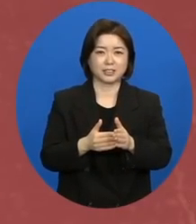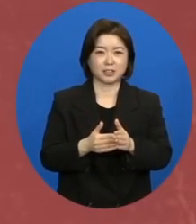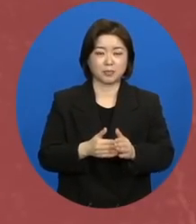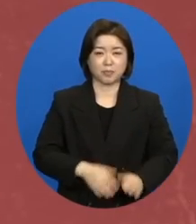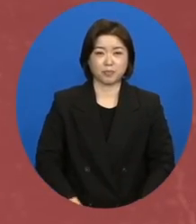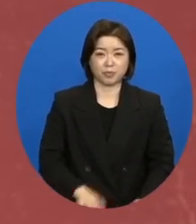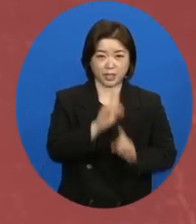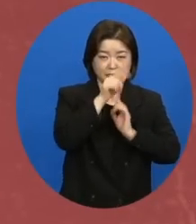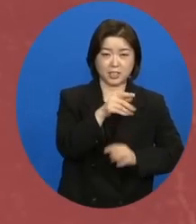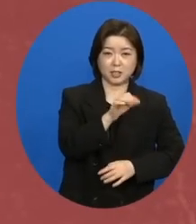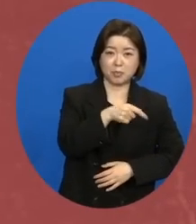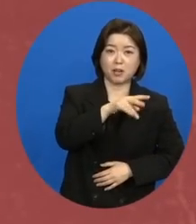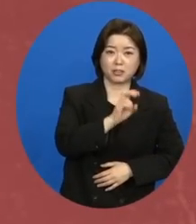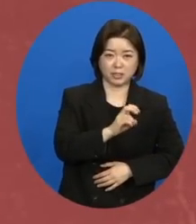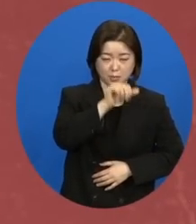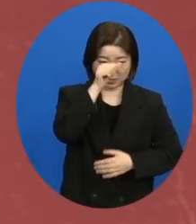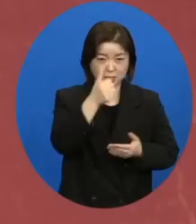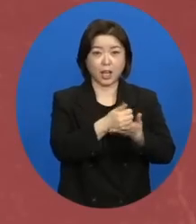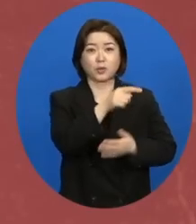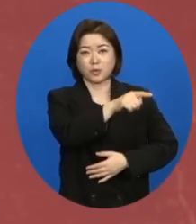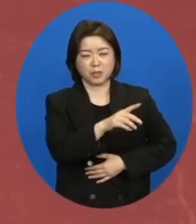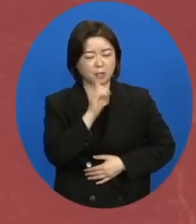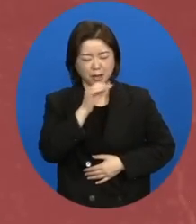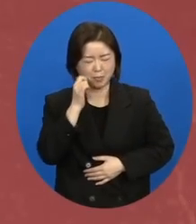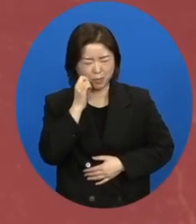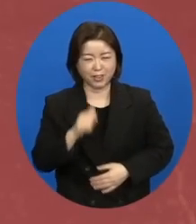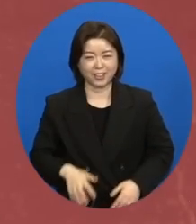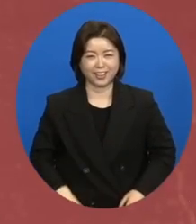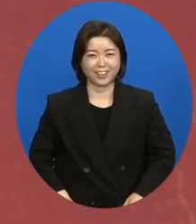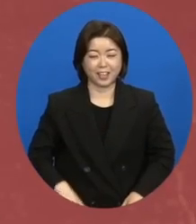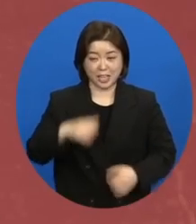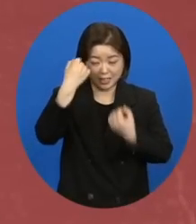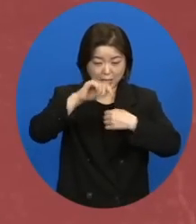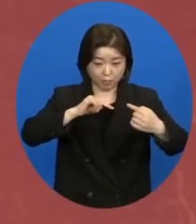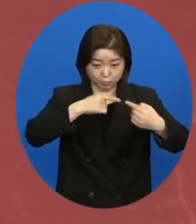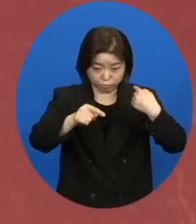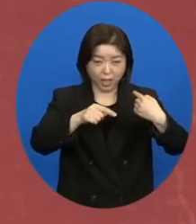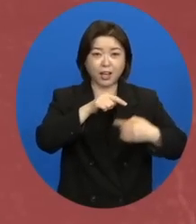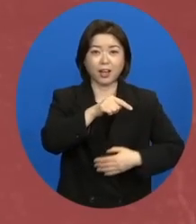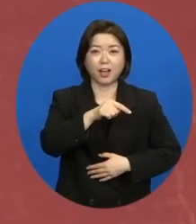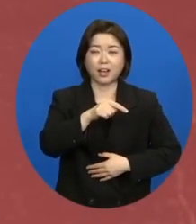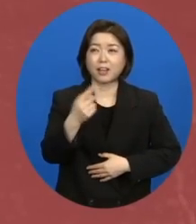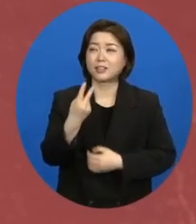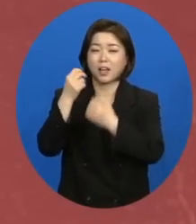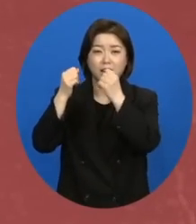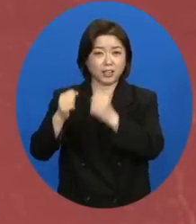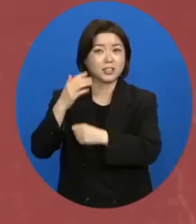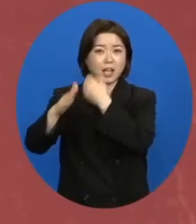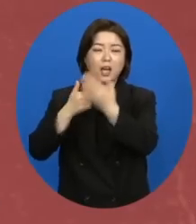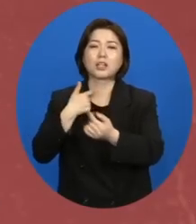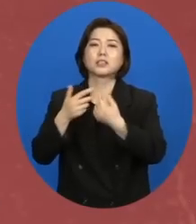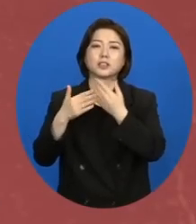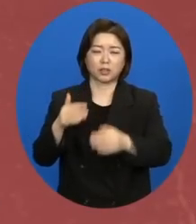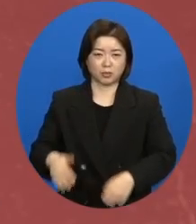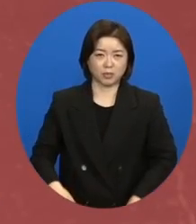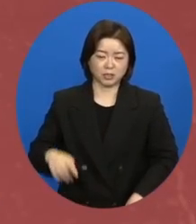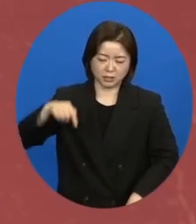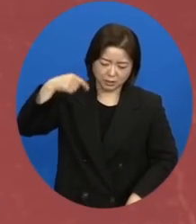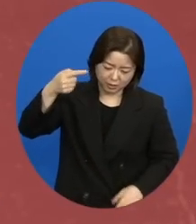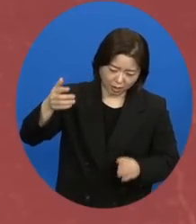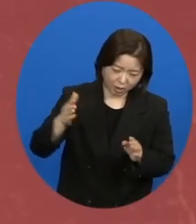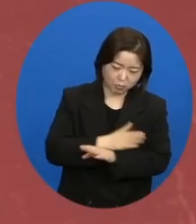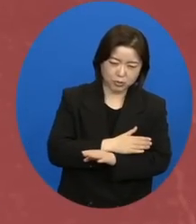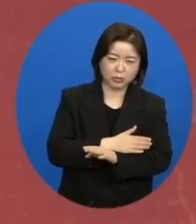이병삼 장로라고 말할 수 없지만 다리가 부러져서 살아계신 하나님 체험했어요. 그다음부터는 한 번도